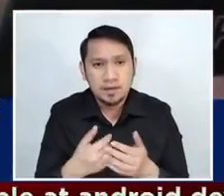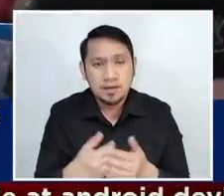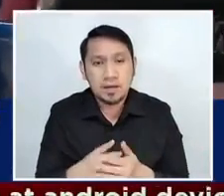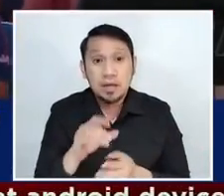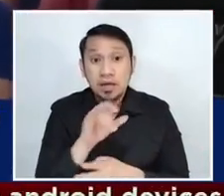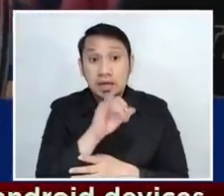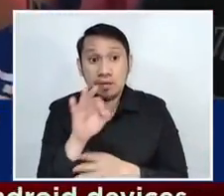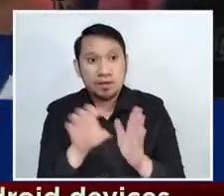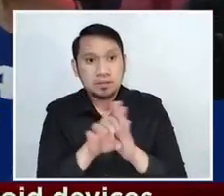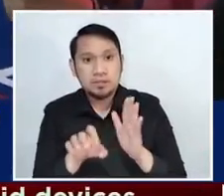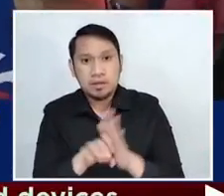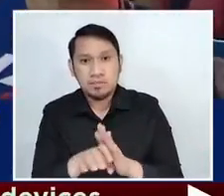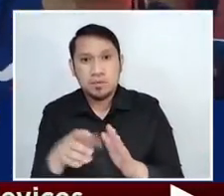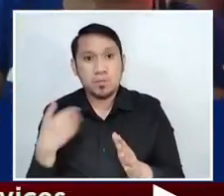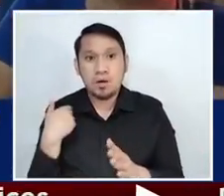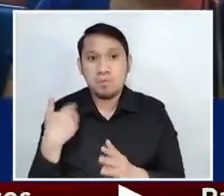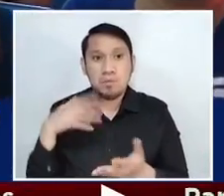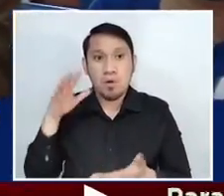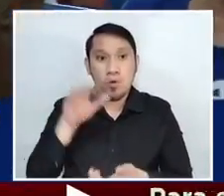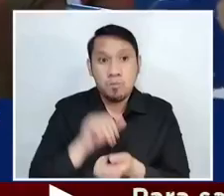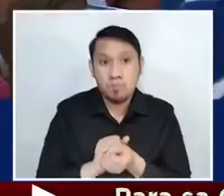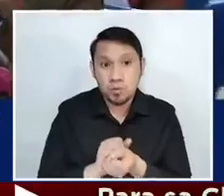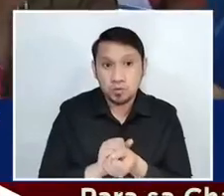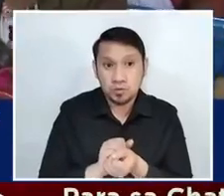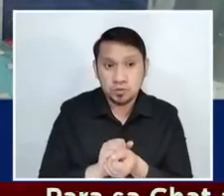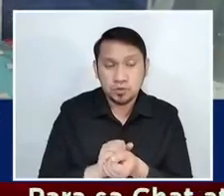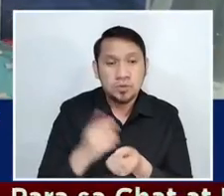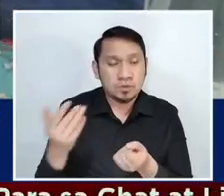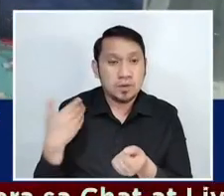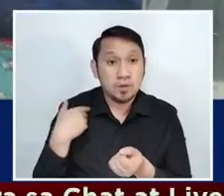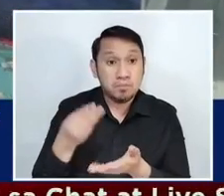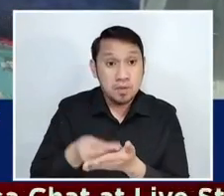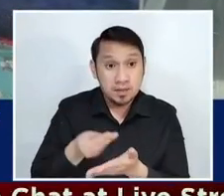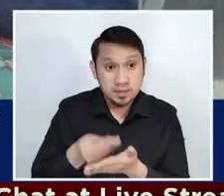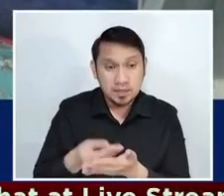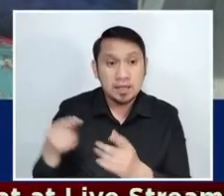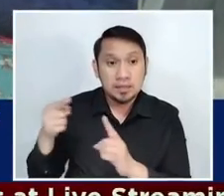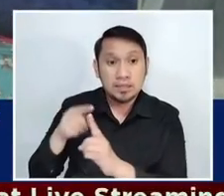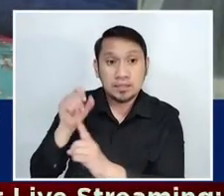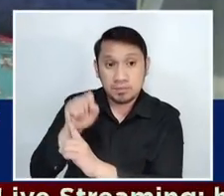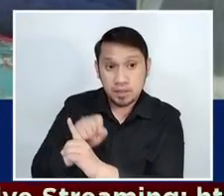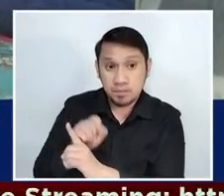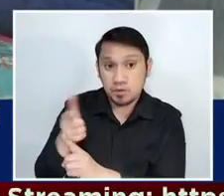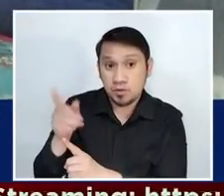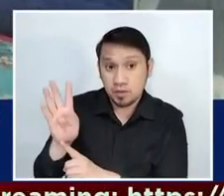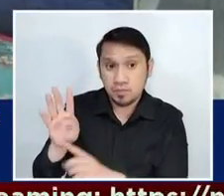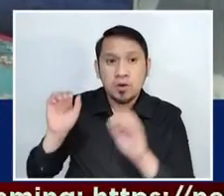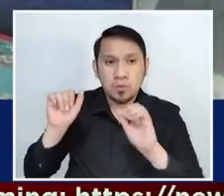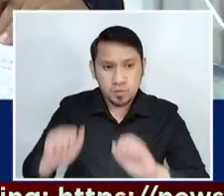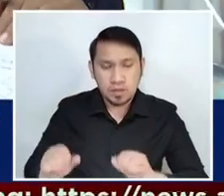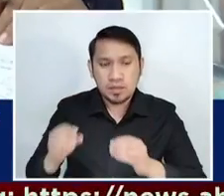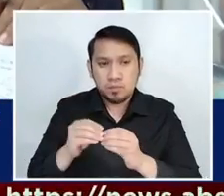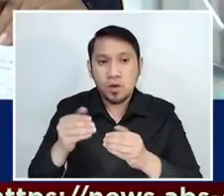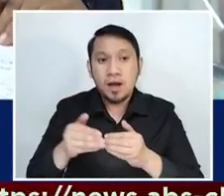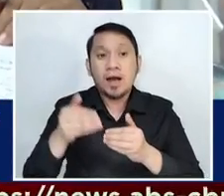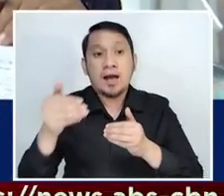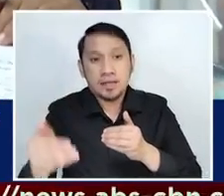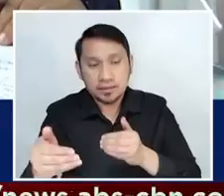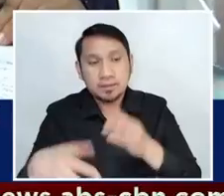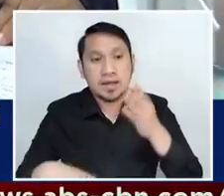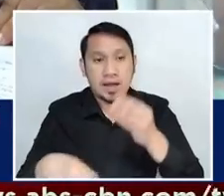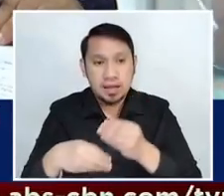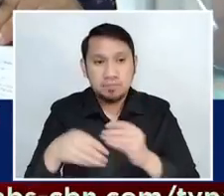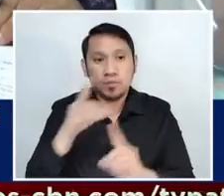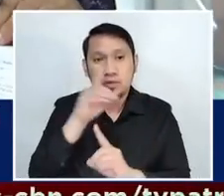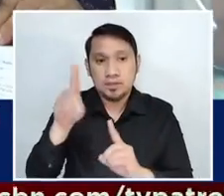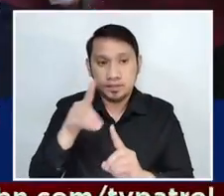ang 1,500 bilyong pisong budget hanggang September 24, posible rin anilang i-extend pa ang petsa ng